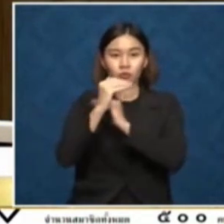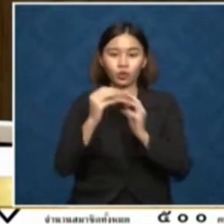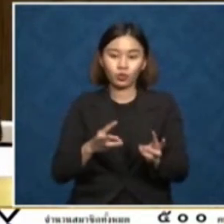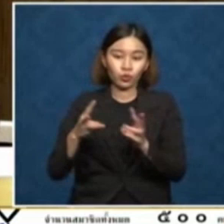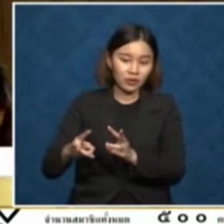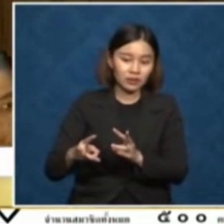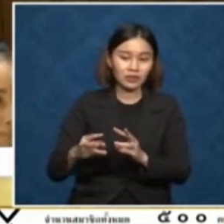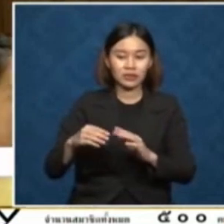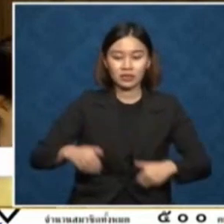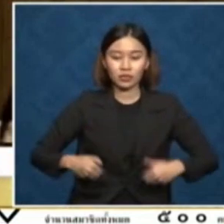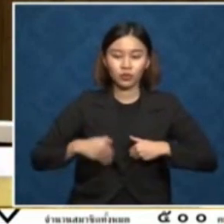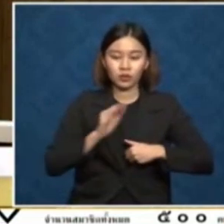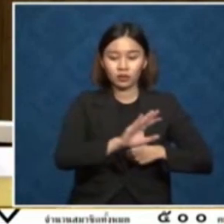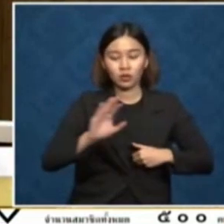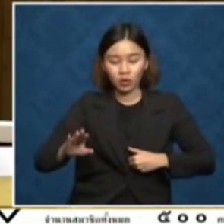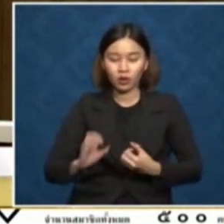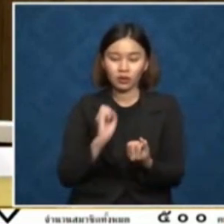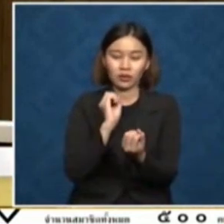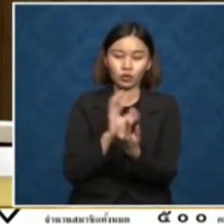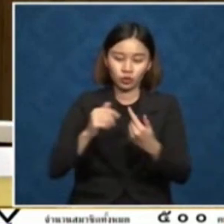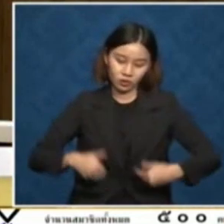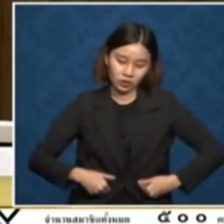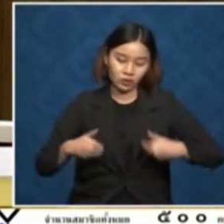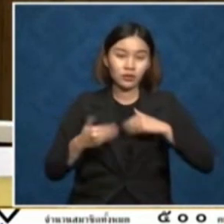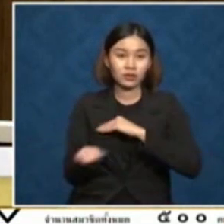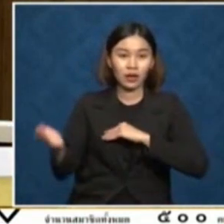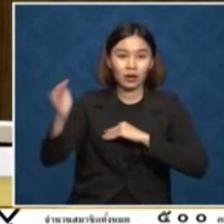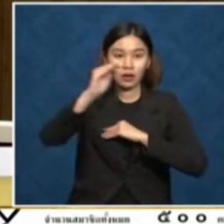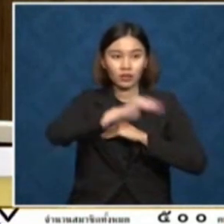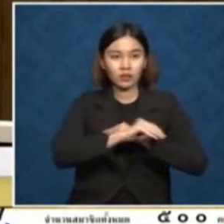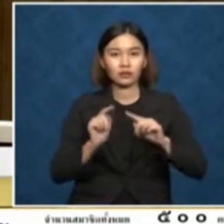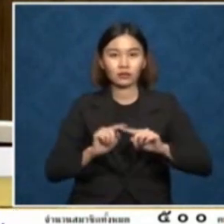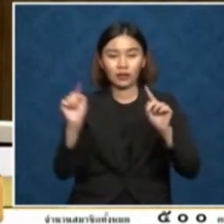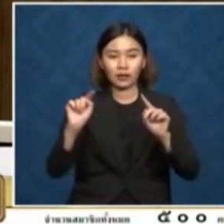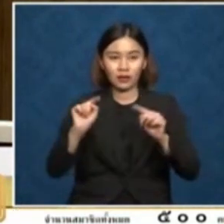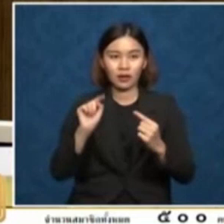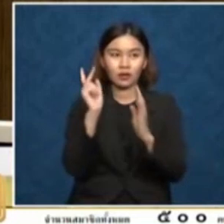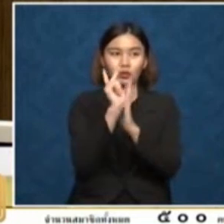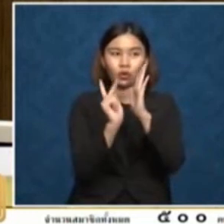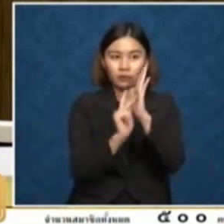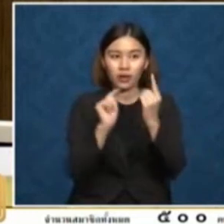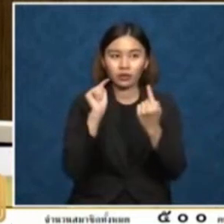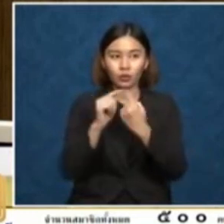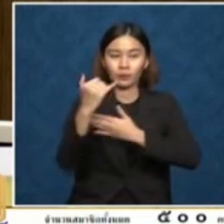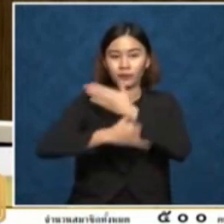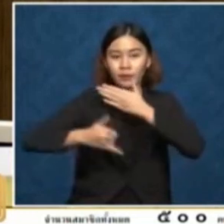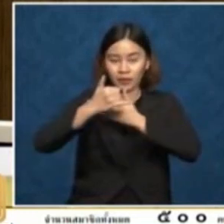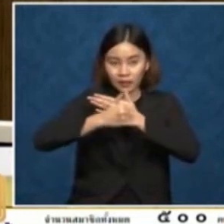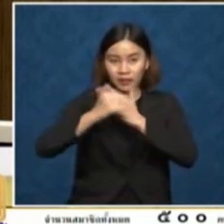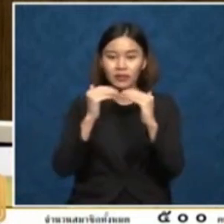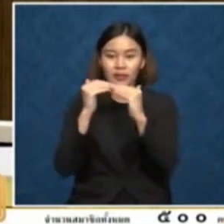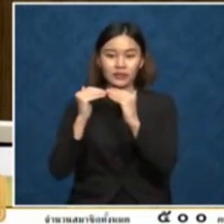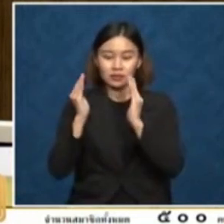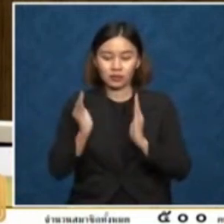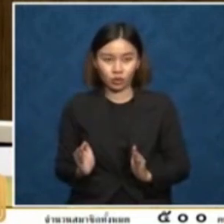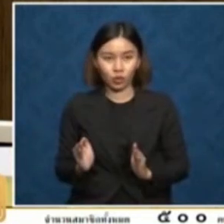ถีทางเพศของตนและกระทบต่อการดำเนินชีวิตอย่างไรก็ตามกฎหมายระหว่างประเทศและหลัก